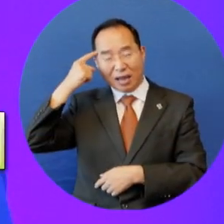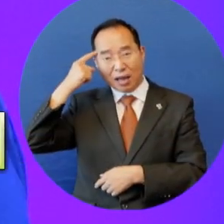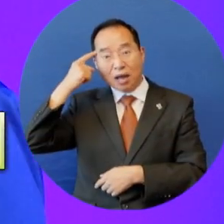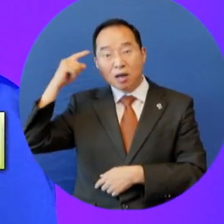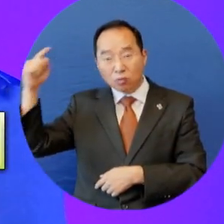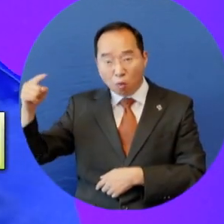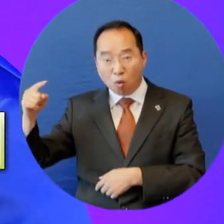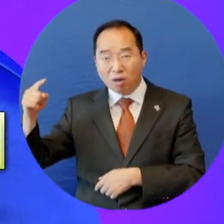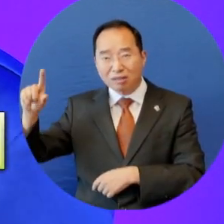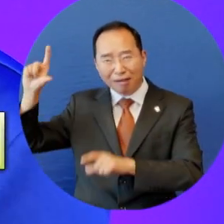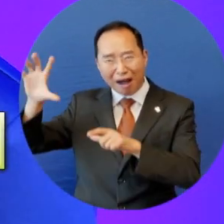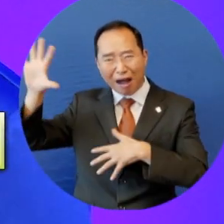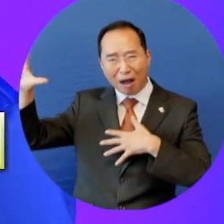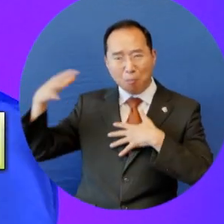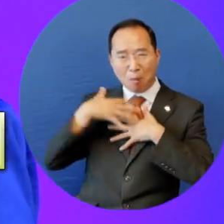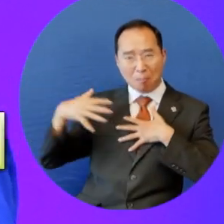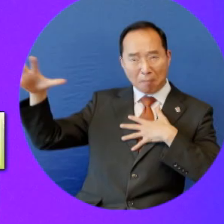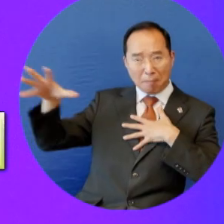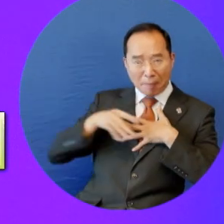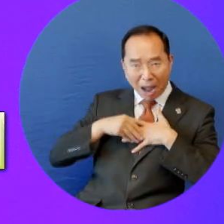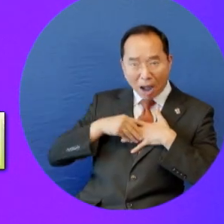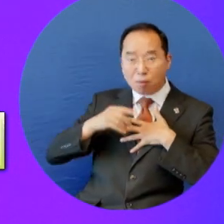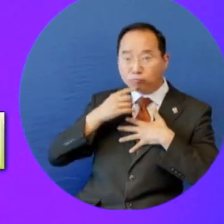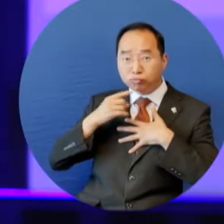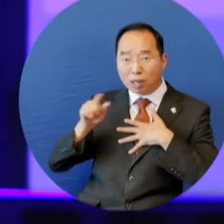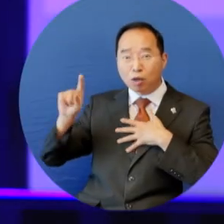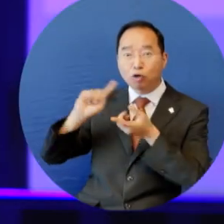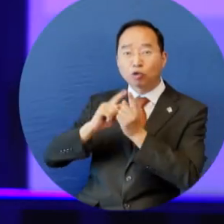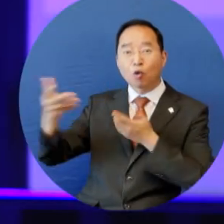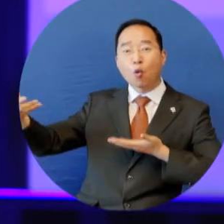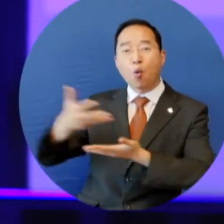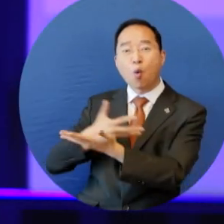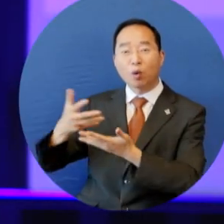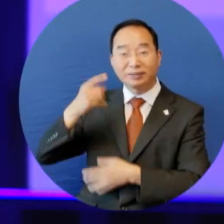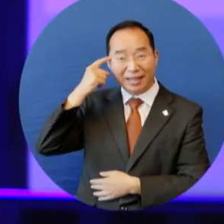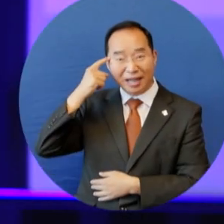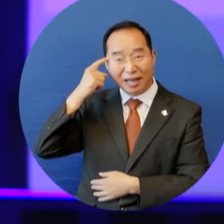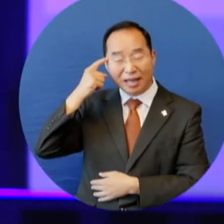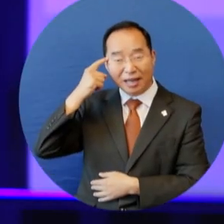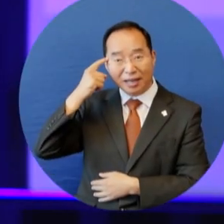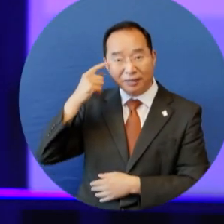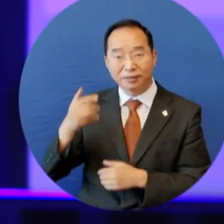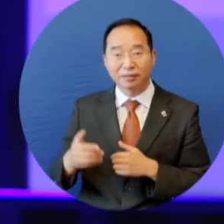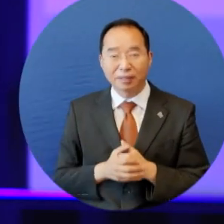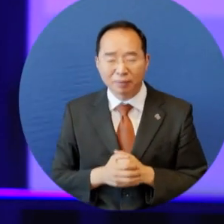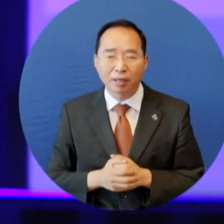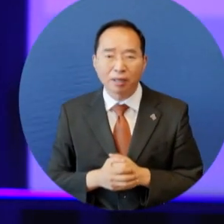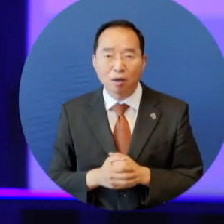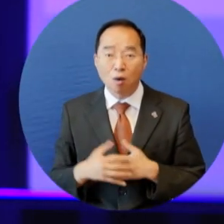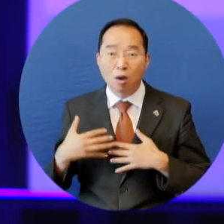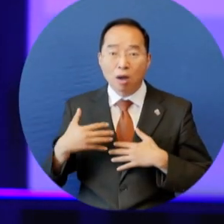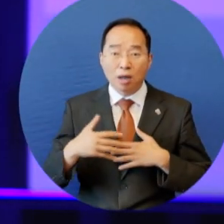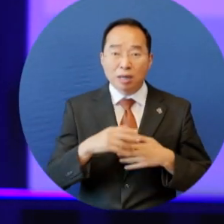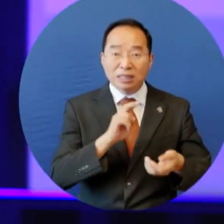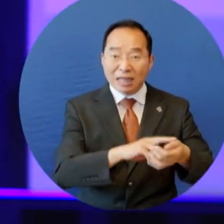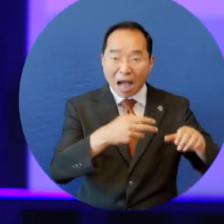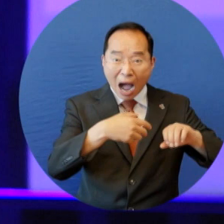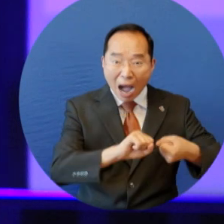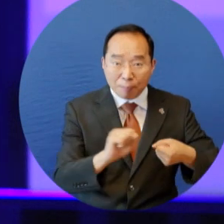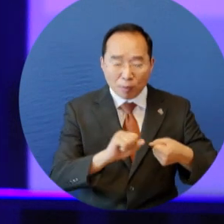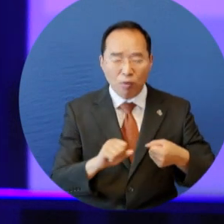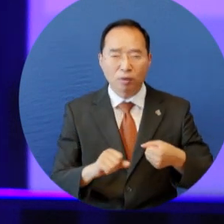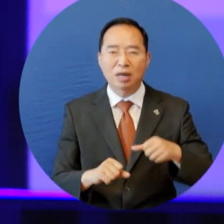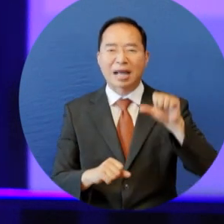자연이 서로 소통하고 영향을 주는 관계입니다. 그래서 이 우주의 몸은 음양오행에서는 다섯